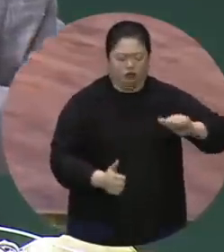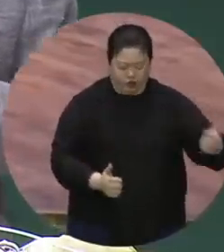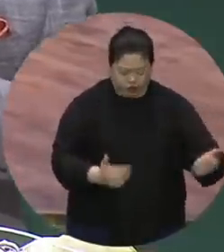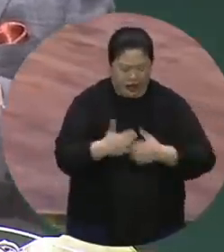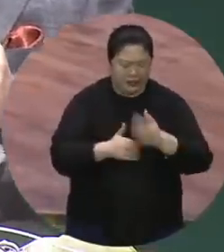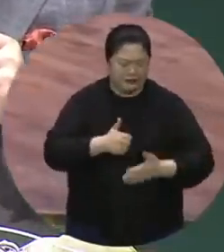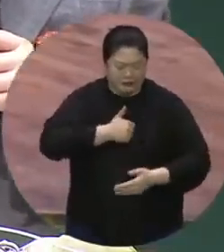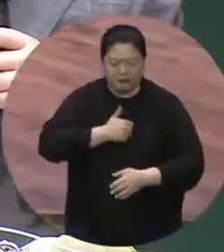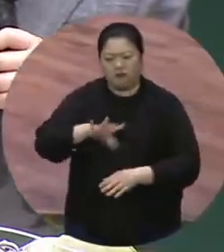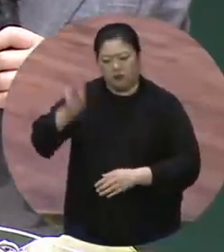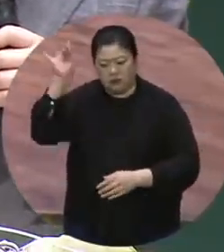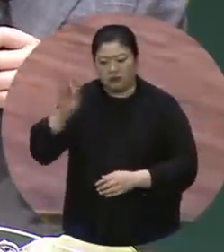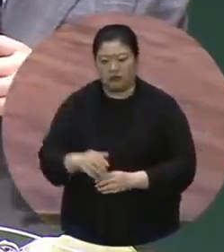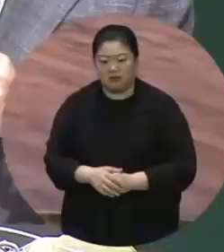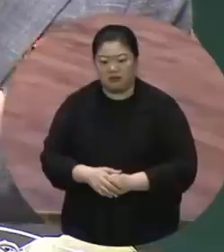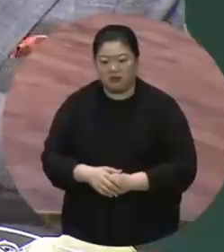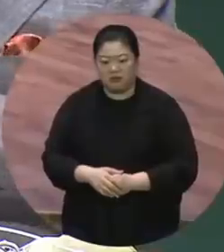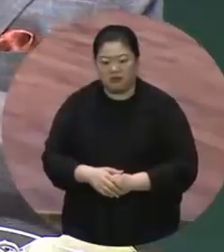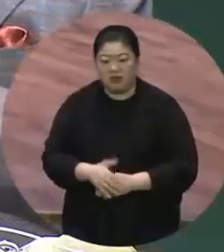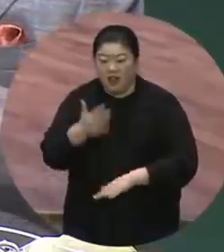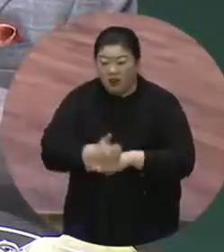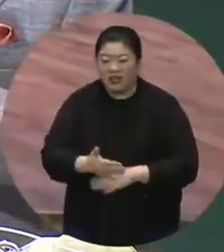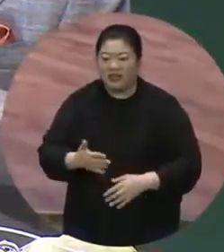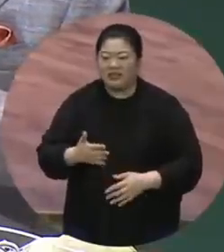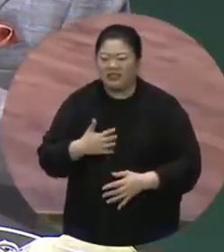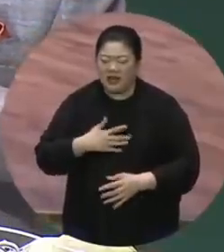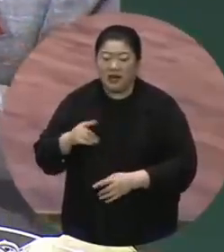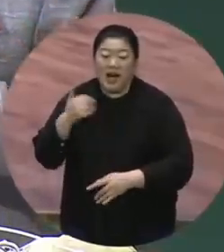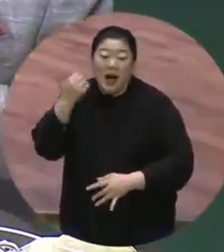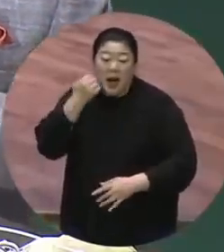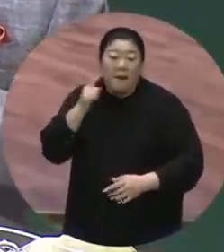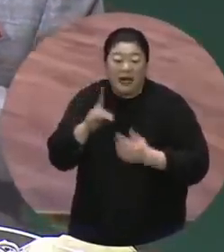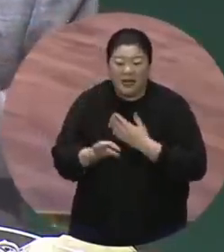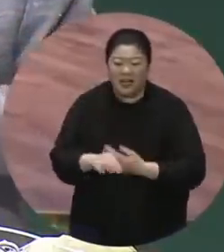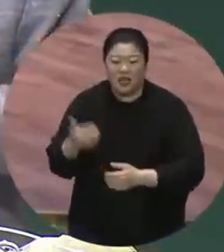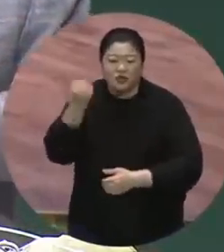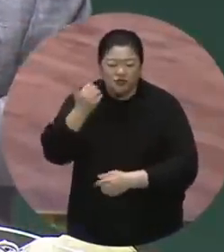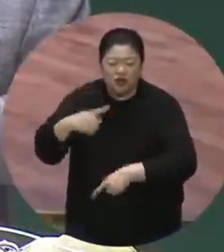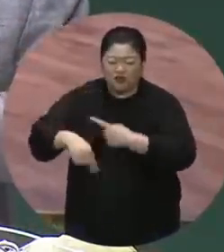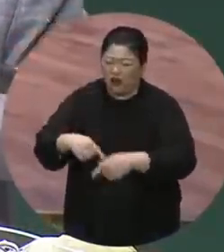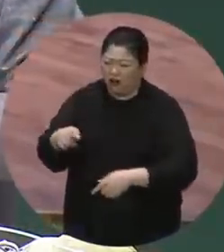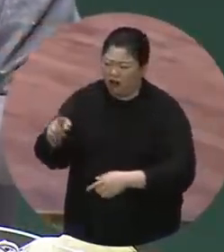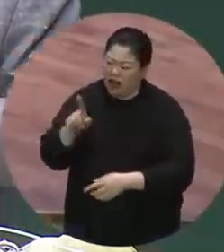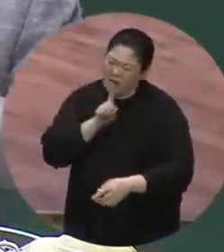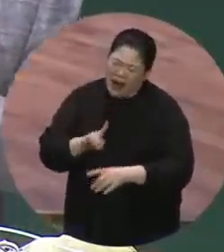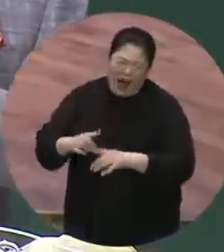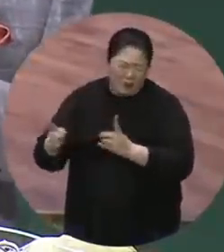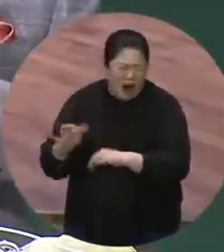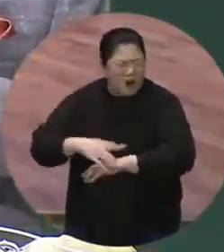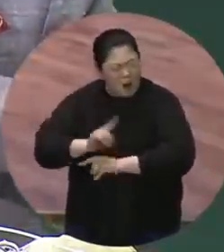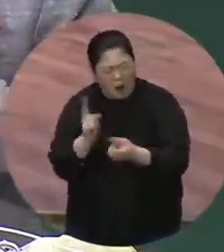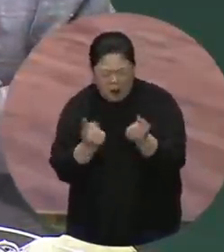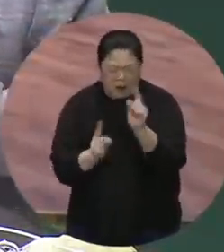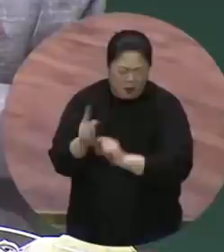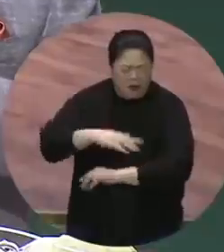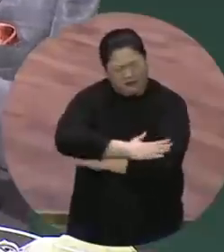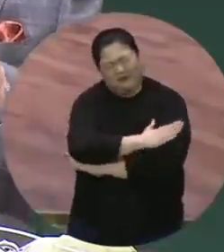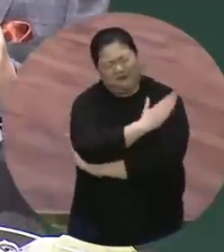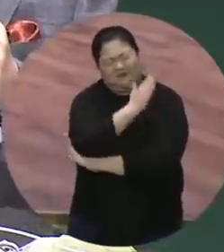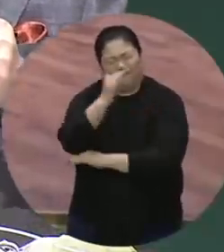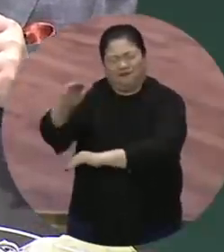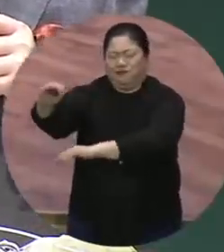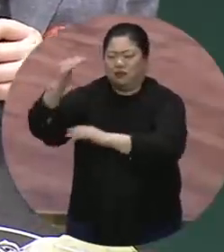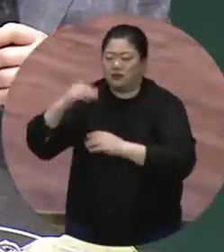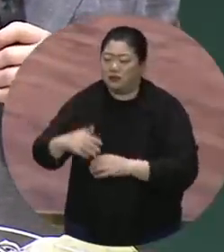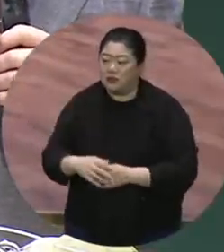뭐요? 내가 죽어야 돼요. 말도 안 소리 합니다. 지 똑똑이라. 크, 뭐 철학이 어떻고, 뭐 인문학이